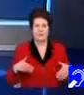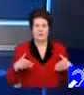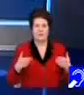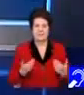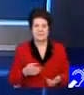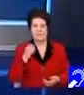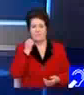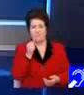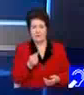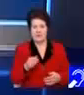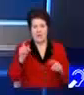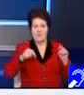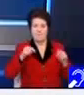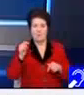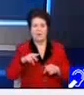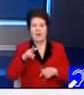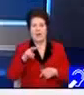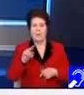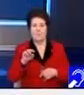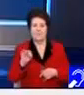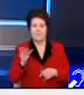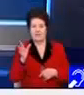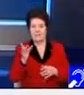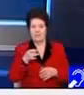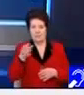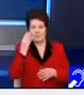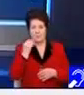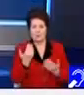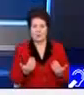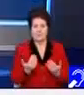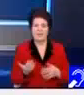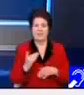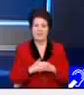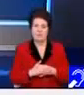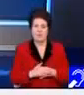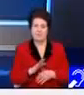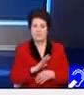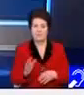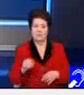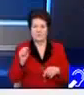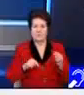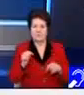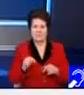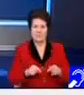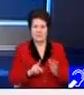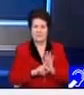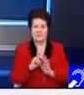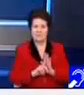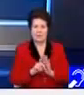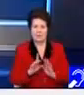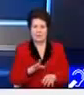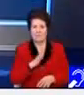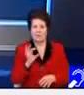Găsit, mâine așteptăm ploi și lapoviță în Republica Moldova. Deocamdată, în această noapte, nu sunt anunțate precipitații, iar temperaturile